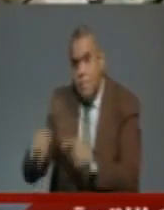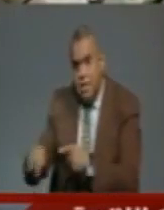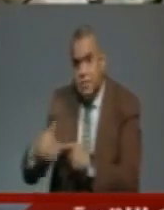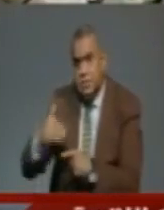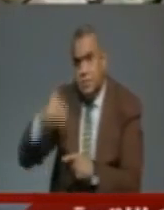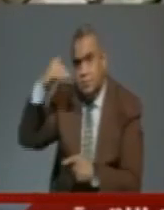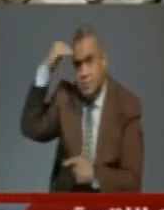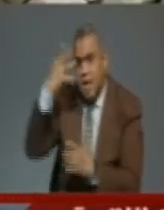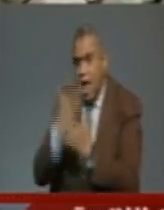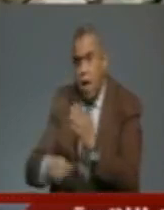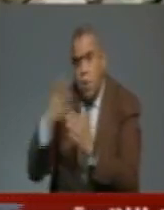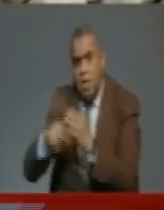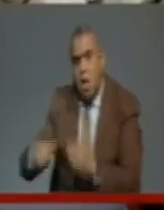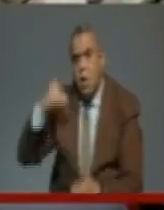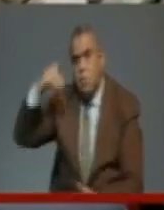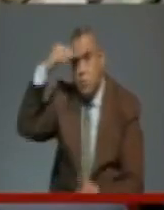واحفادهم ان شاء الله. ف